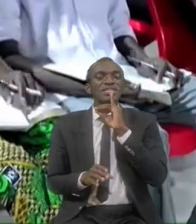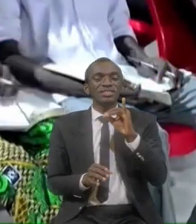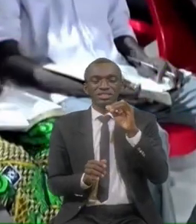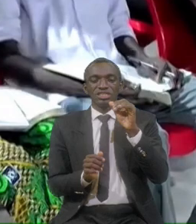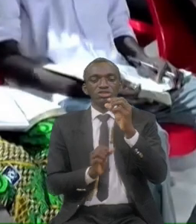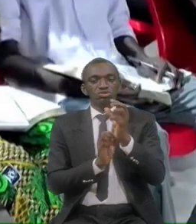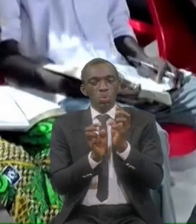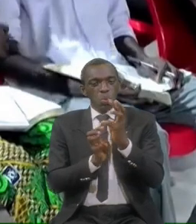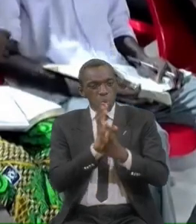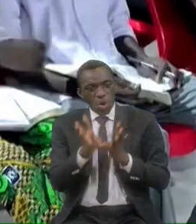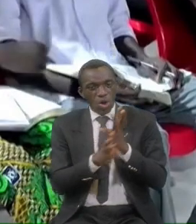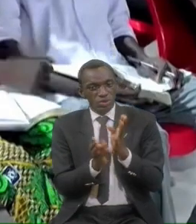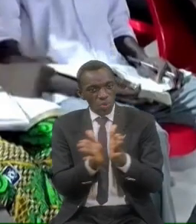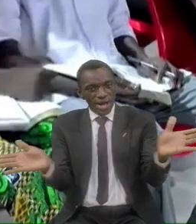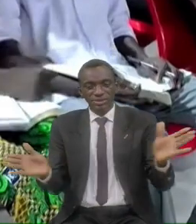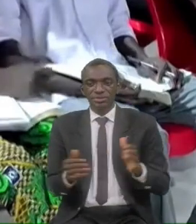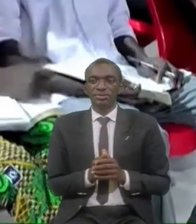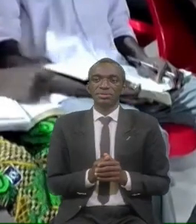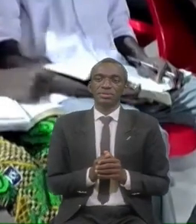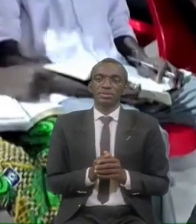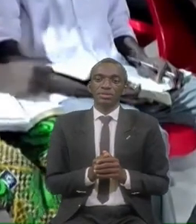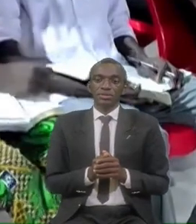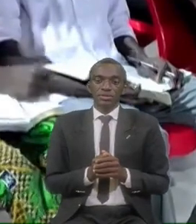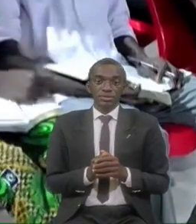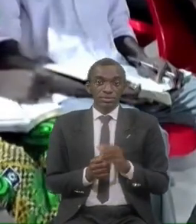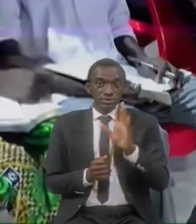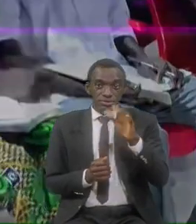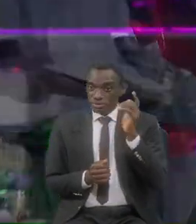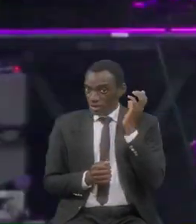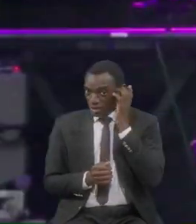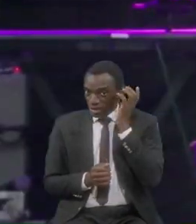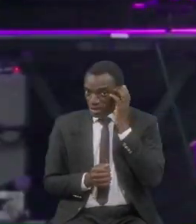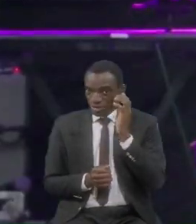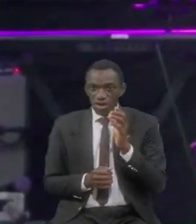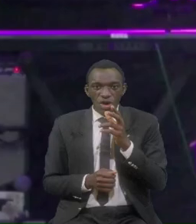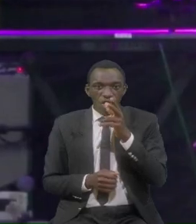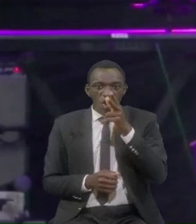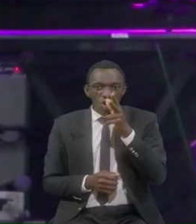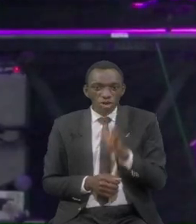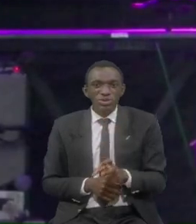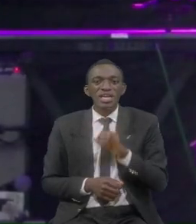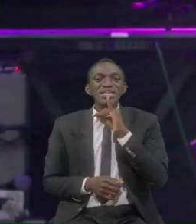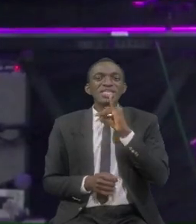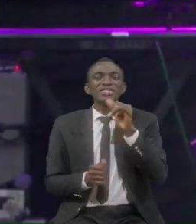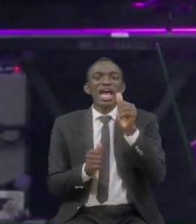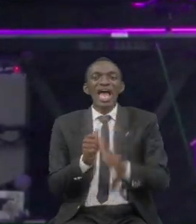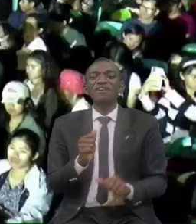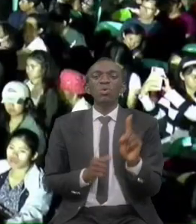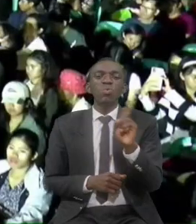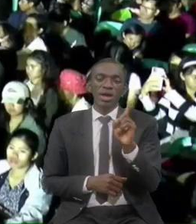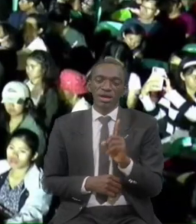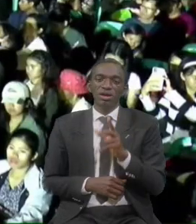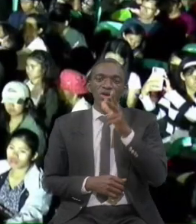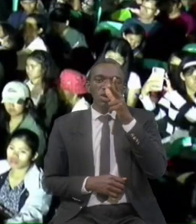me. Corruption is everywhere. Corruption is universal. Ang pagkadunod or